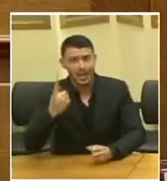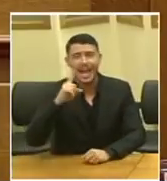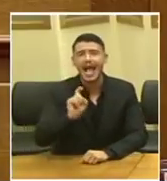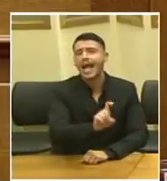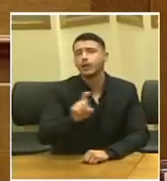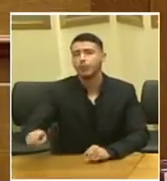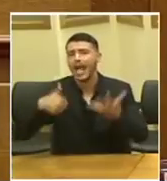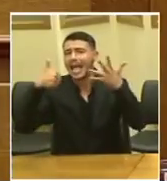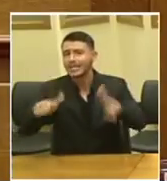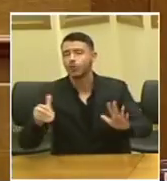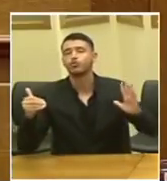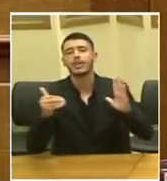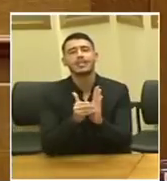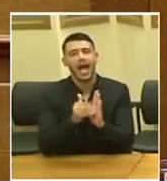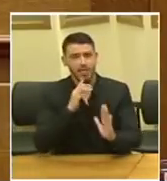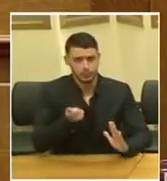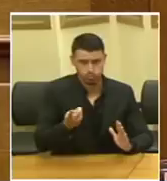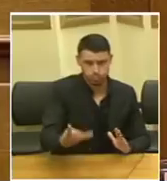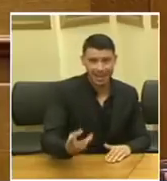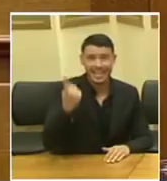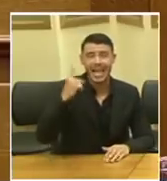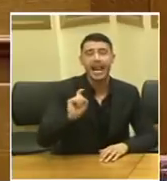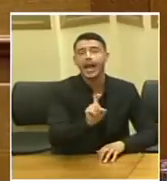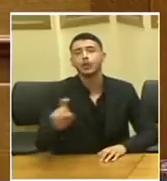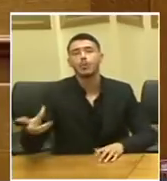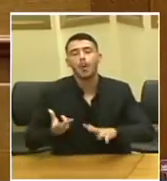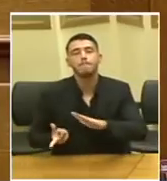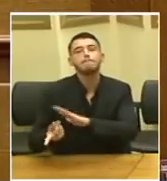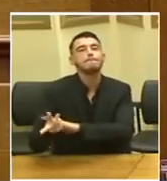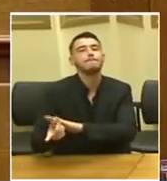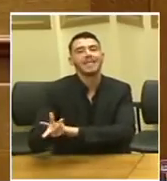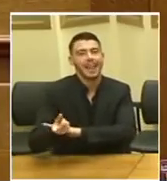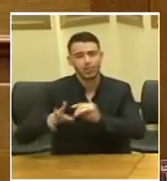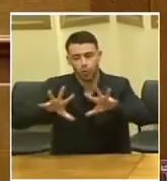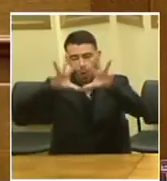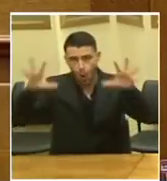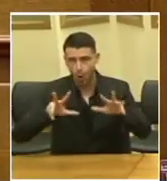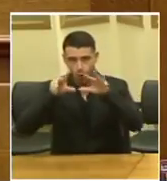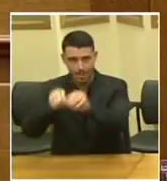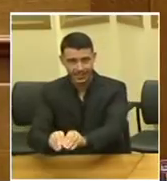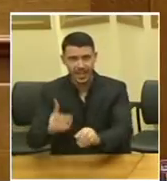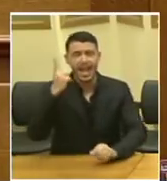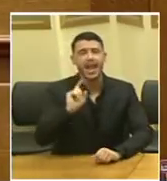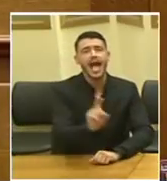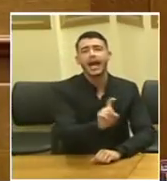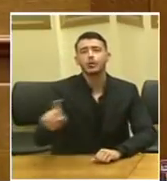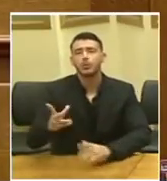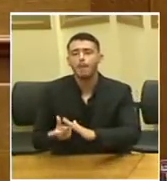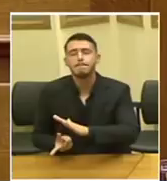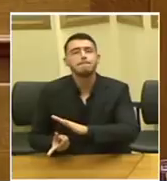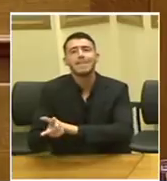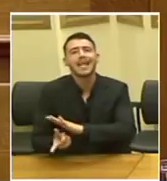και 1.000.000 μετανάστες. Πώς επιβάλλουν ότι τα χαρτιά του 1.000.000 μεταναστών θα αλλάξουν την άλλη